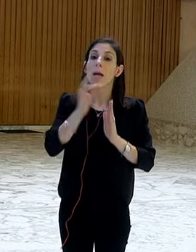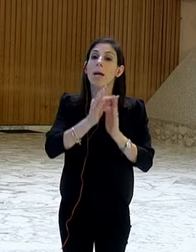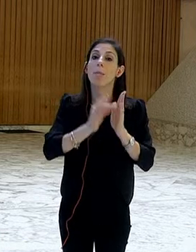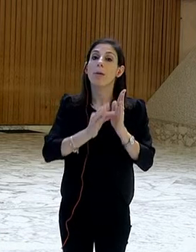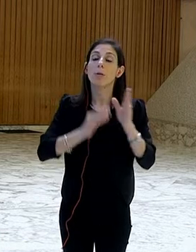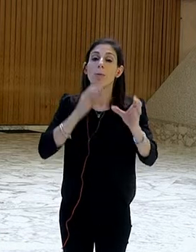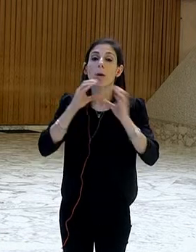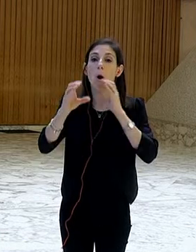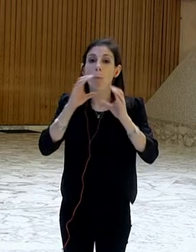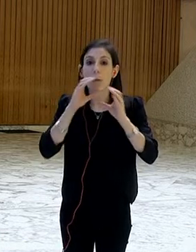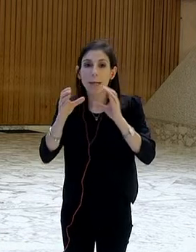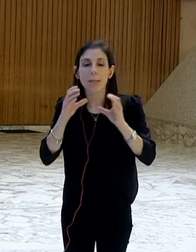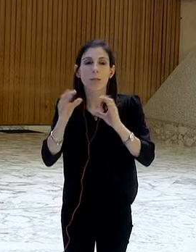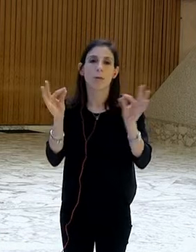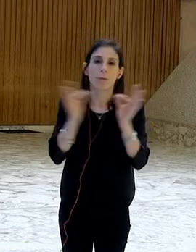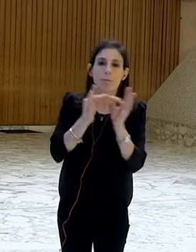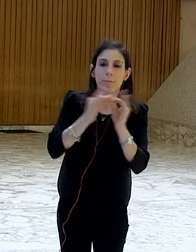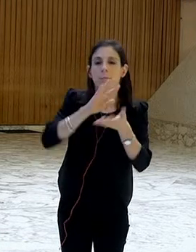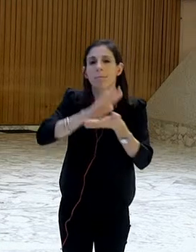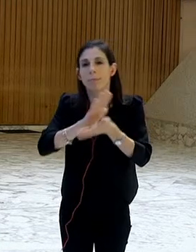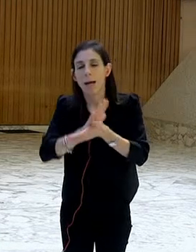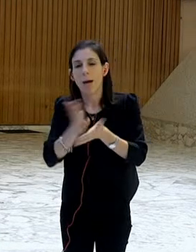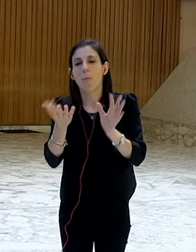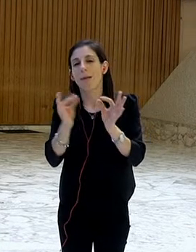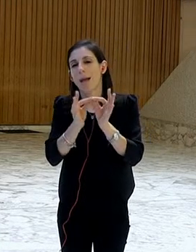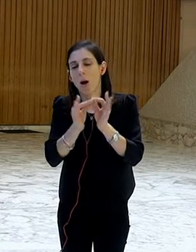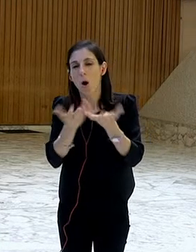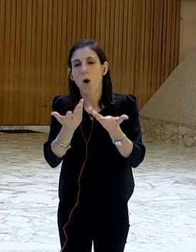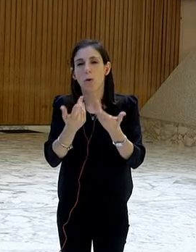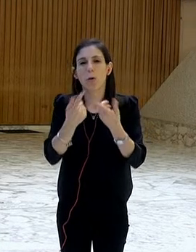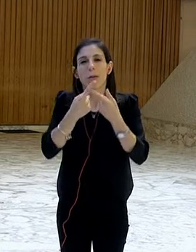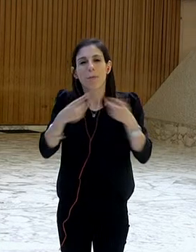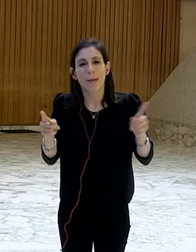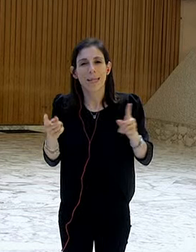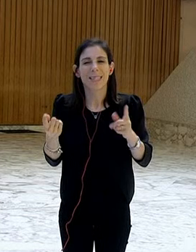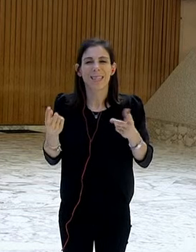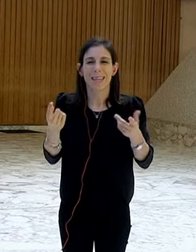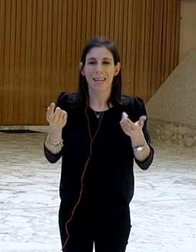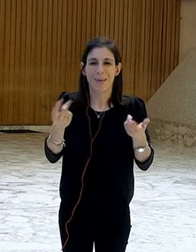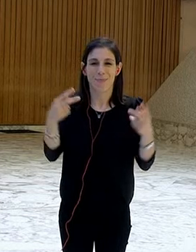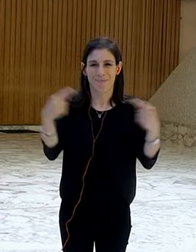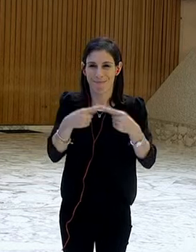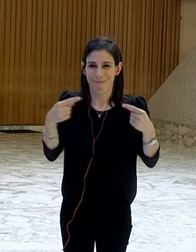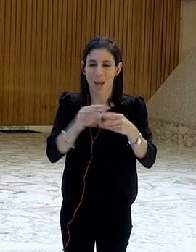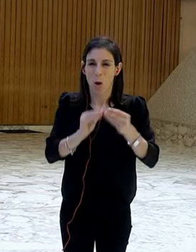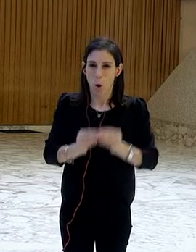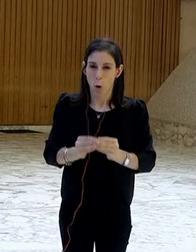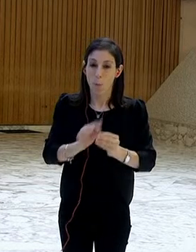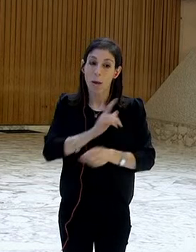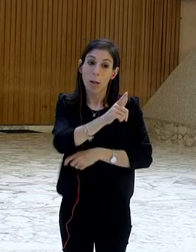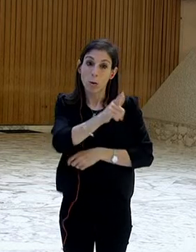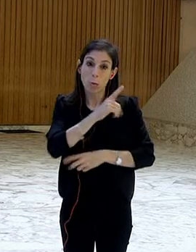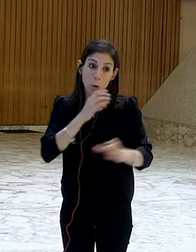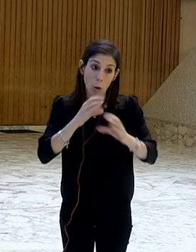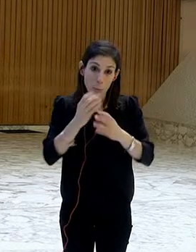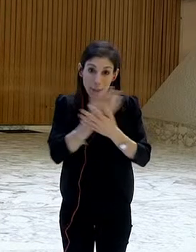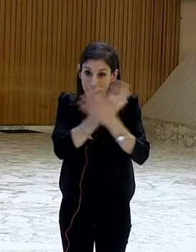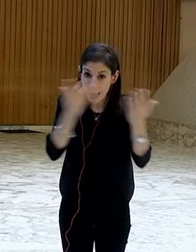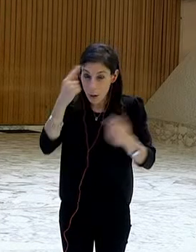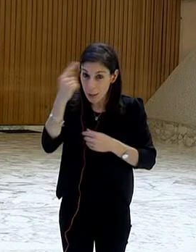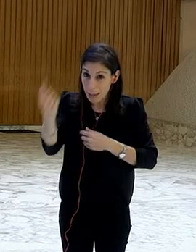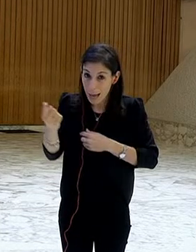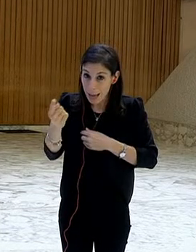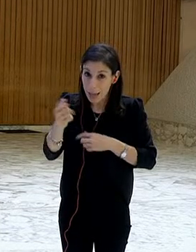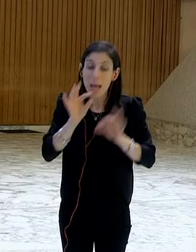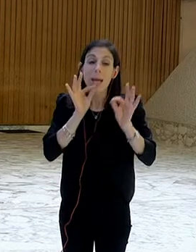du couple. Est-ce que nous communiquons clairement nos idées sans critique destructrice? Reconnaissons-nous nos fautes et